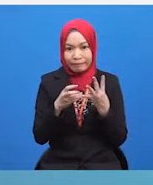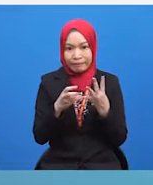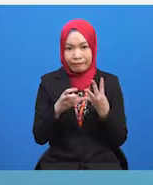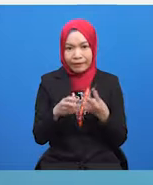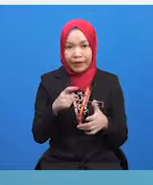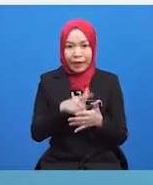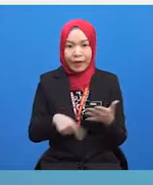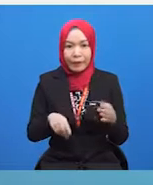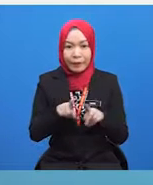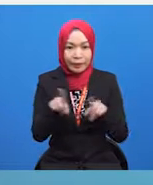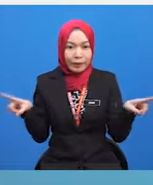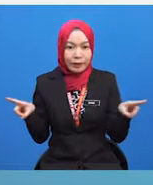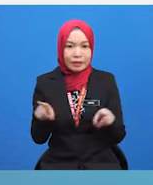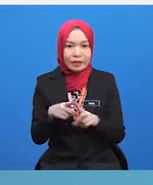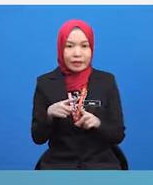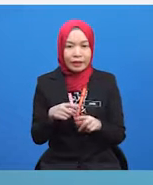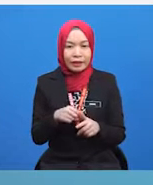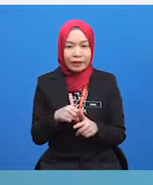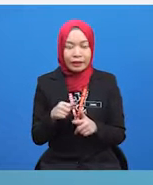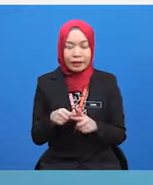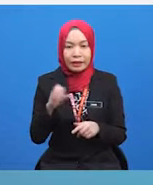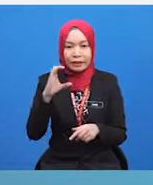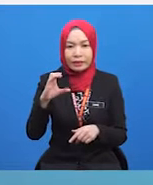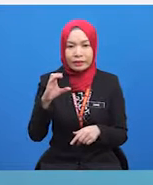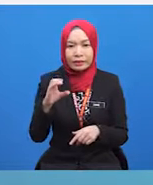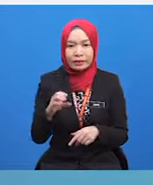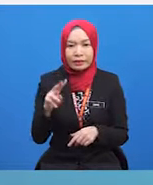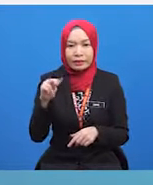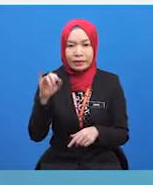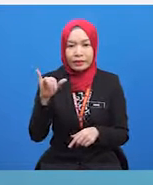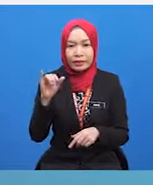apakah perbezaan di antara CMYK dan RGB?